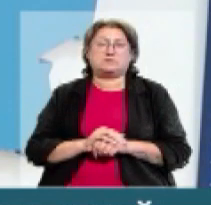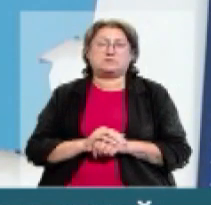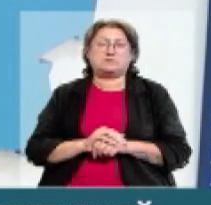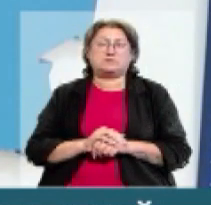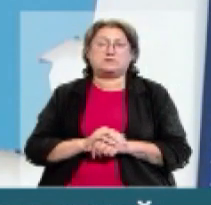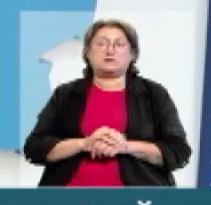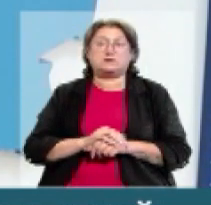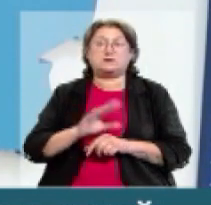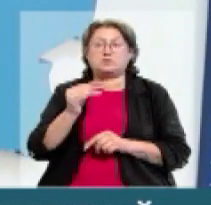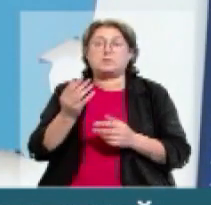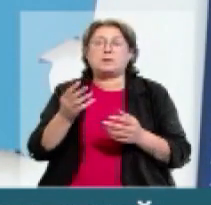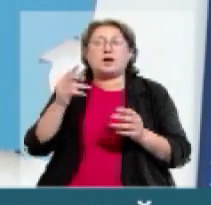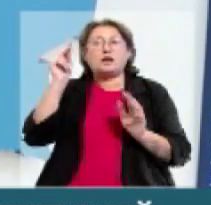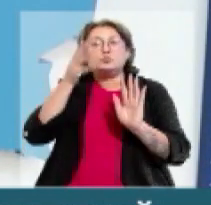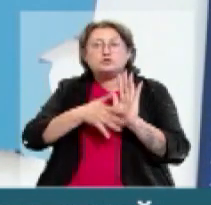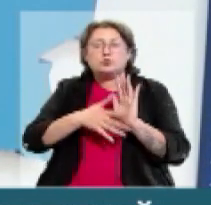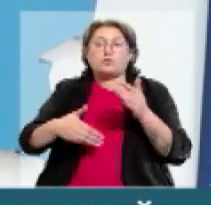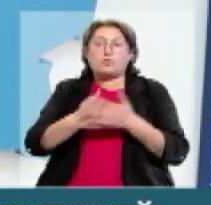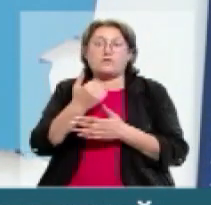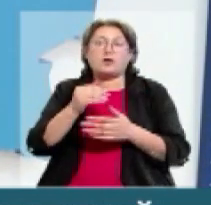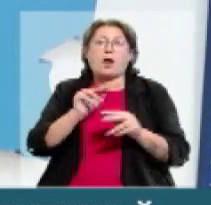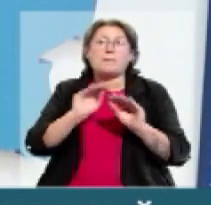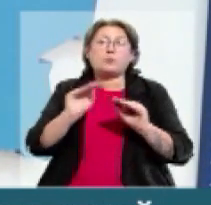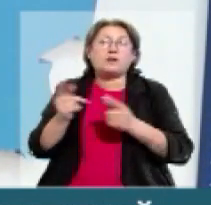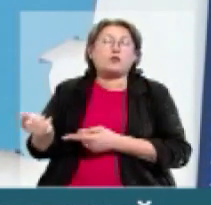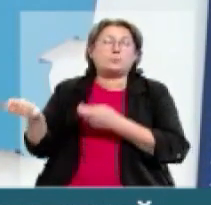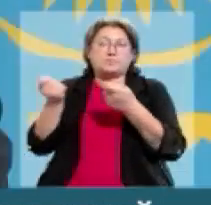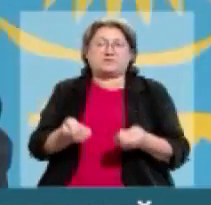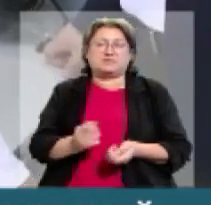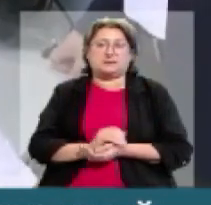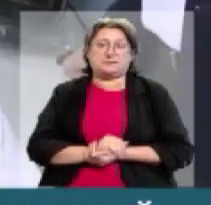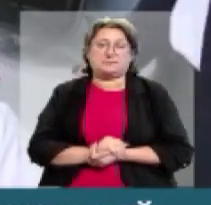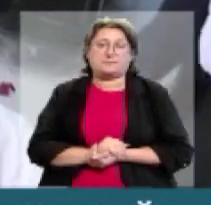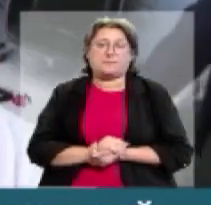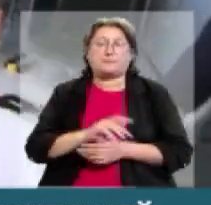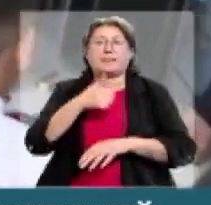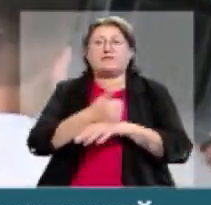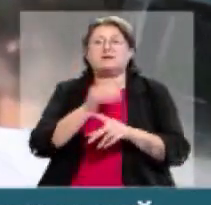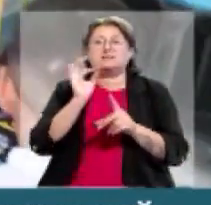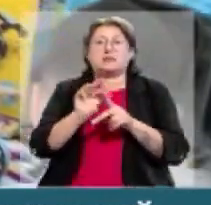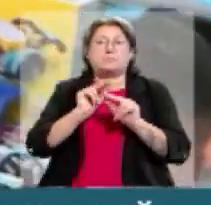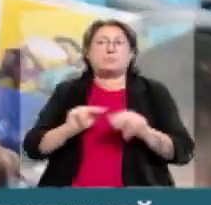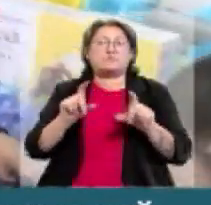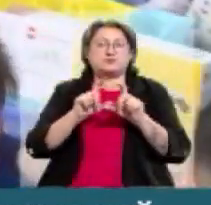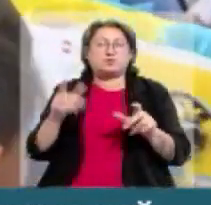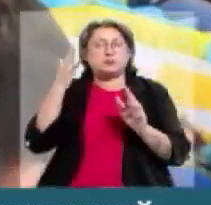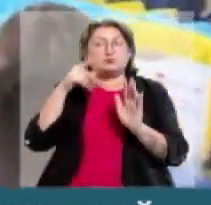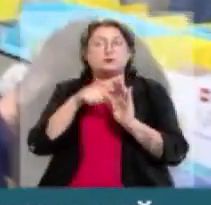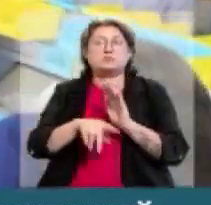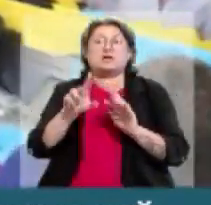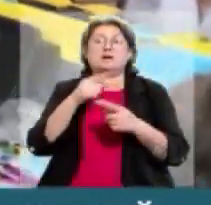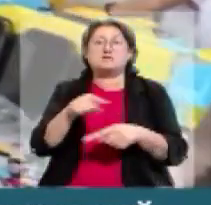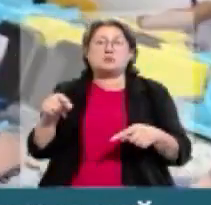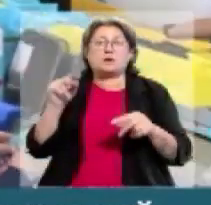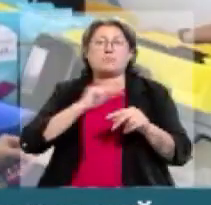осваиванию новых функций оборудования, которые они нам поставили. Основная цель педагогов школы заключается во